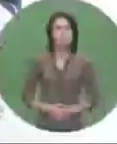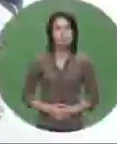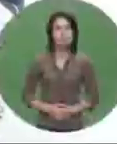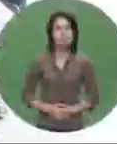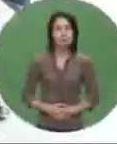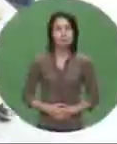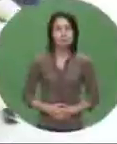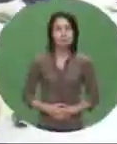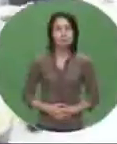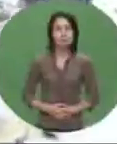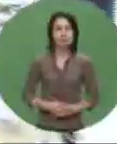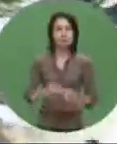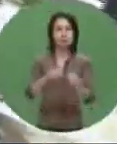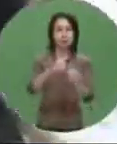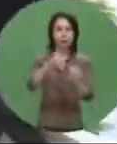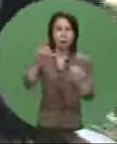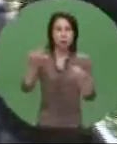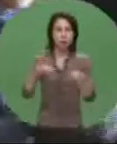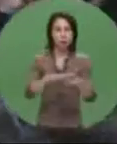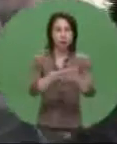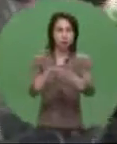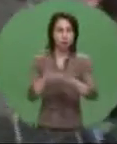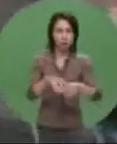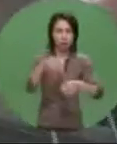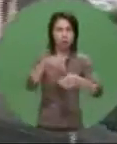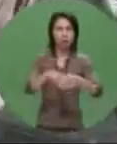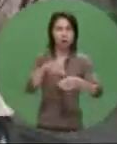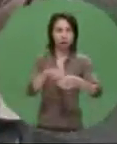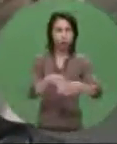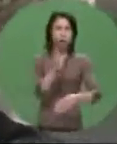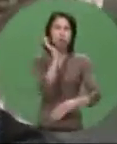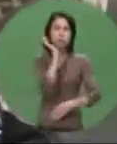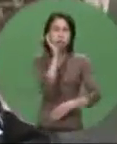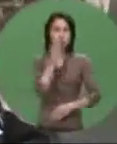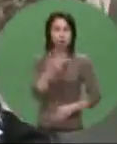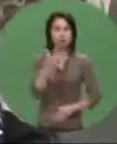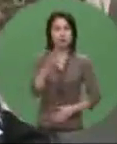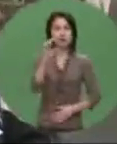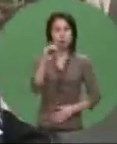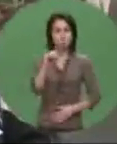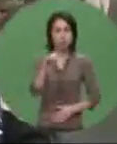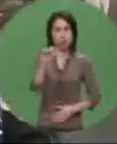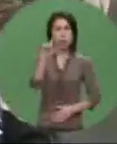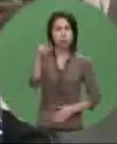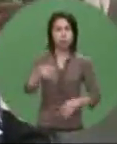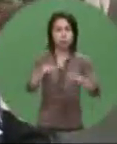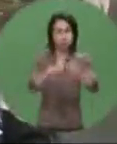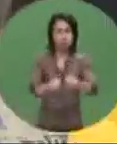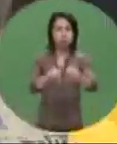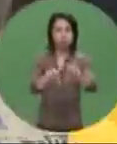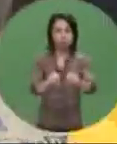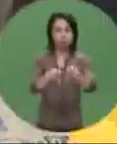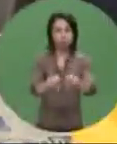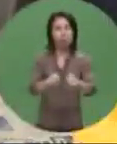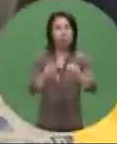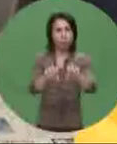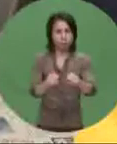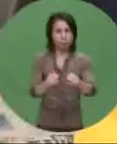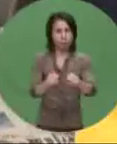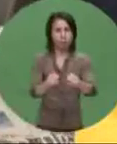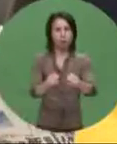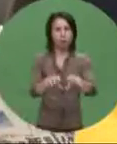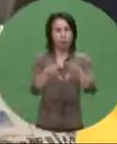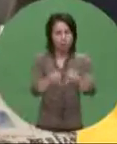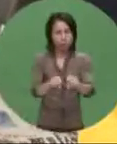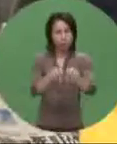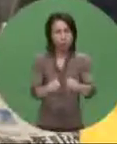まず藍の葉をネットで包み、水と塩を入れ5分ほど揉み込みます。ここでしっかり藍